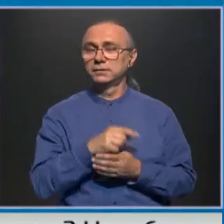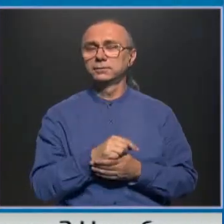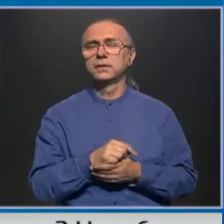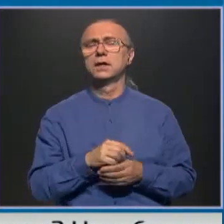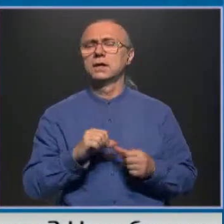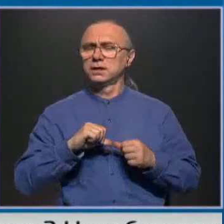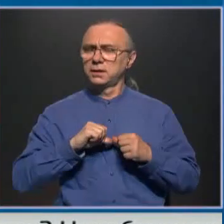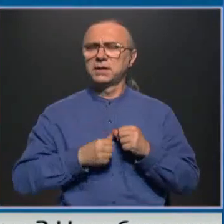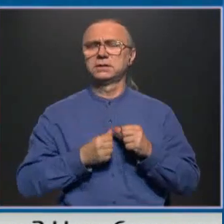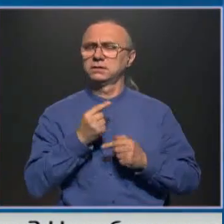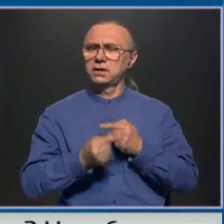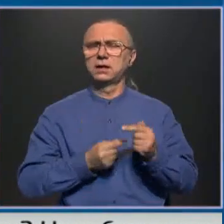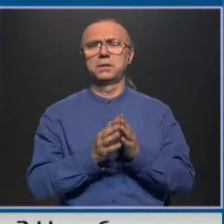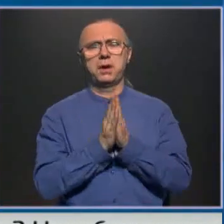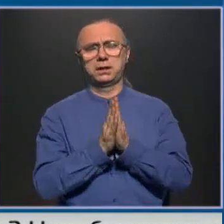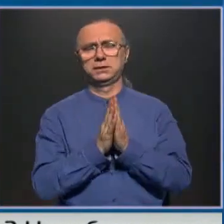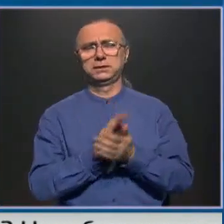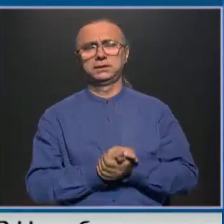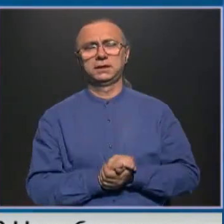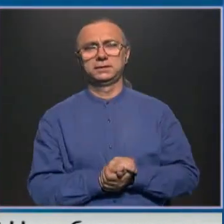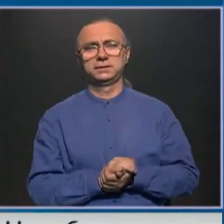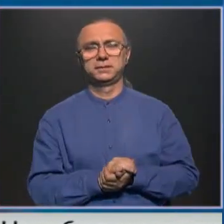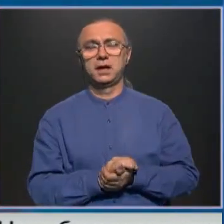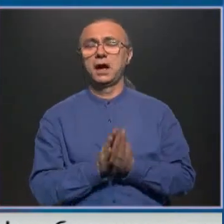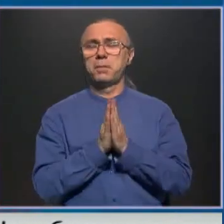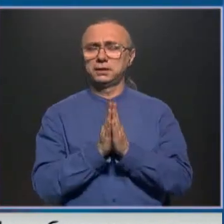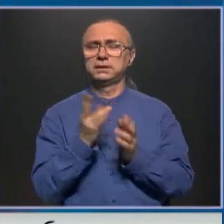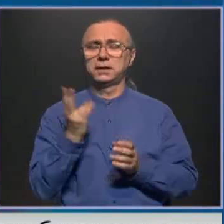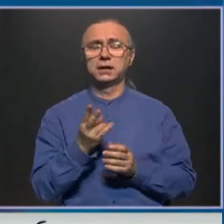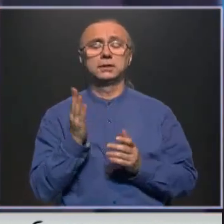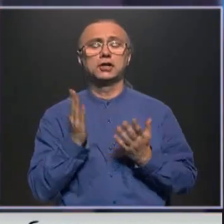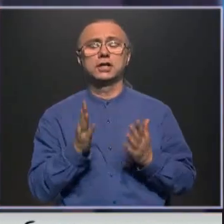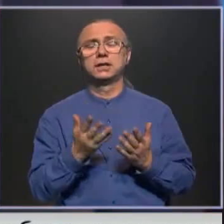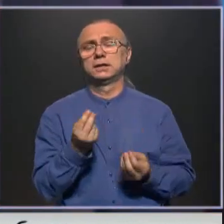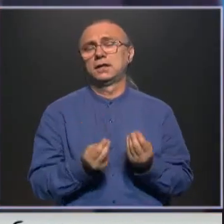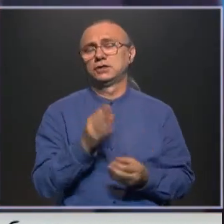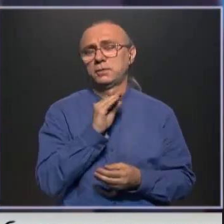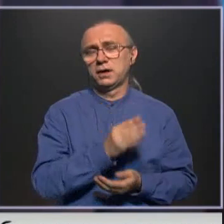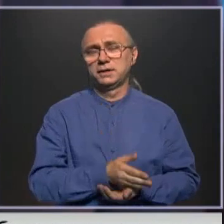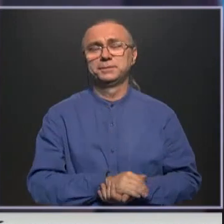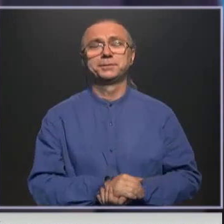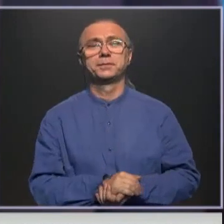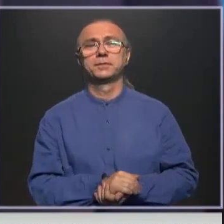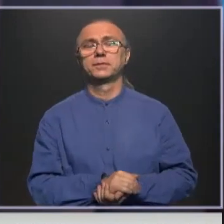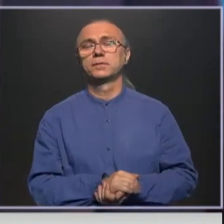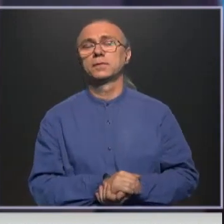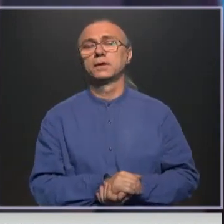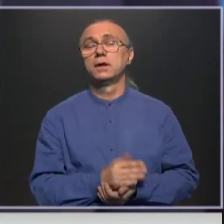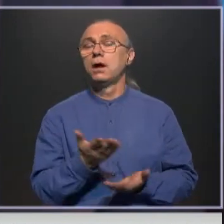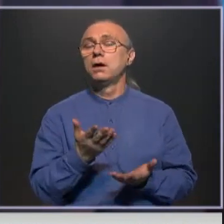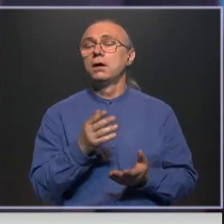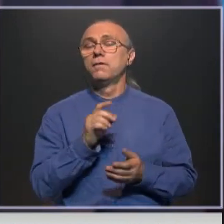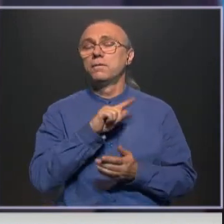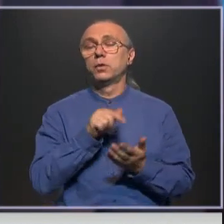даже если ты собираешься с собачками чуть-чуть повозиться. Интересно, кстати, у нас сегодня вопрос. Можно ли заказывать молебны онлайн в